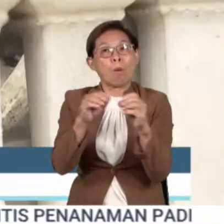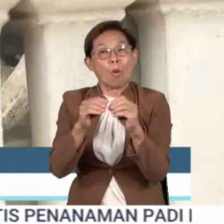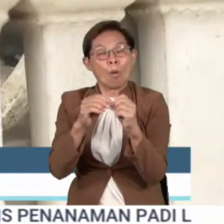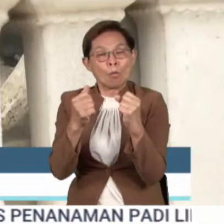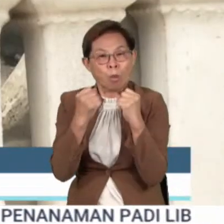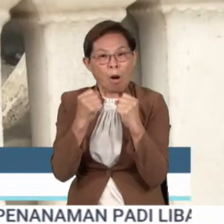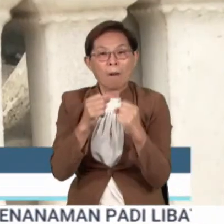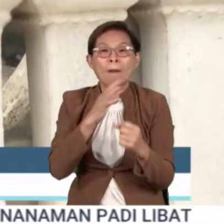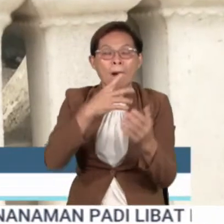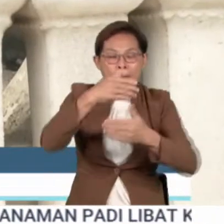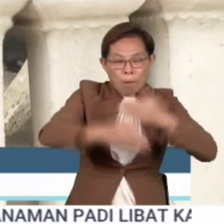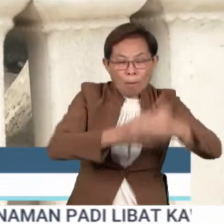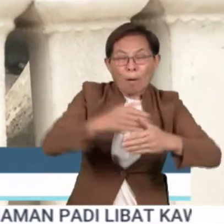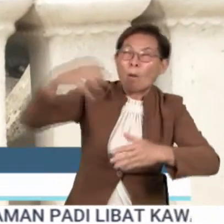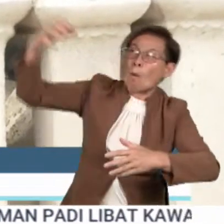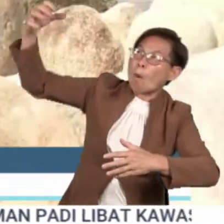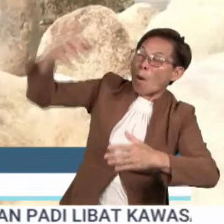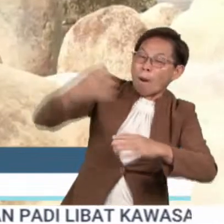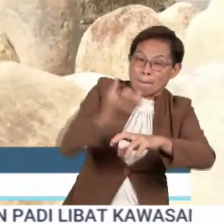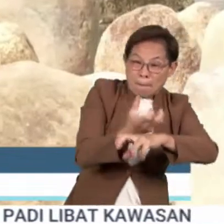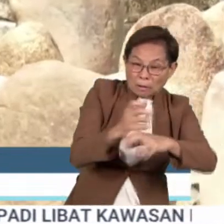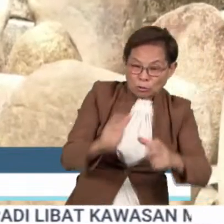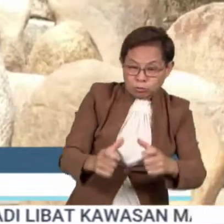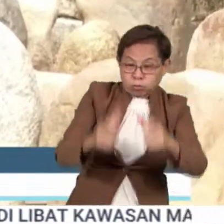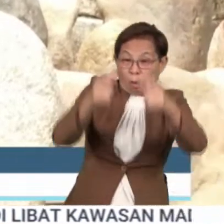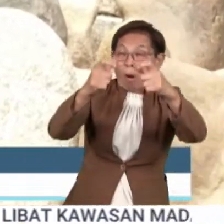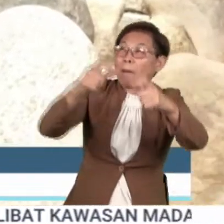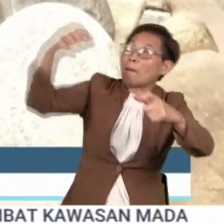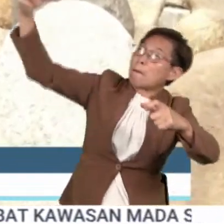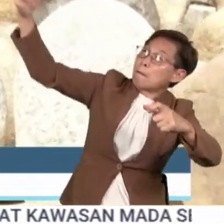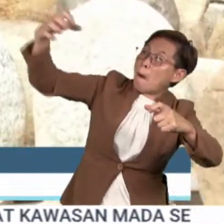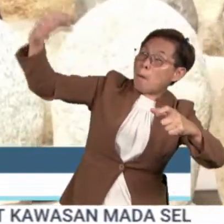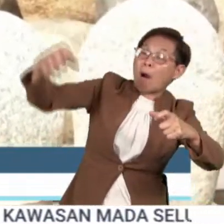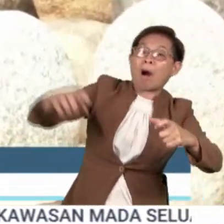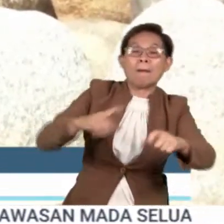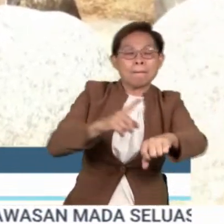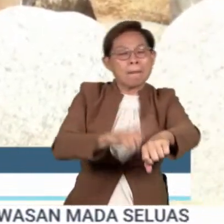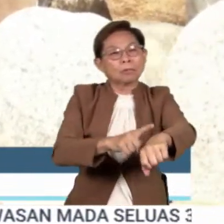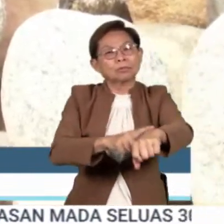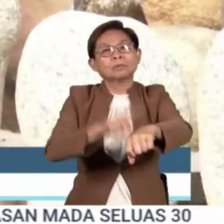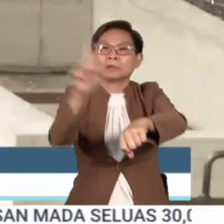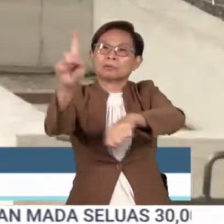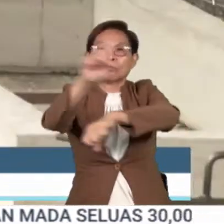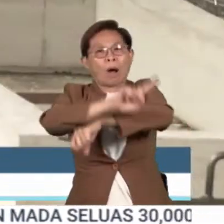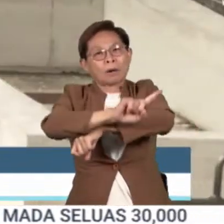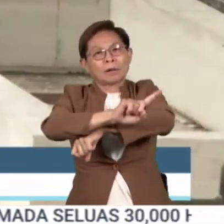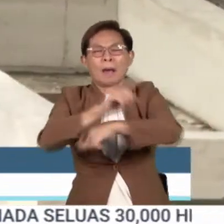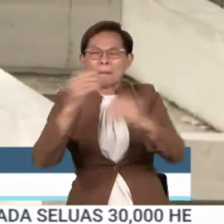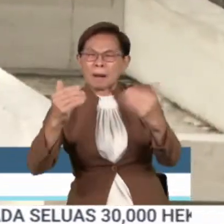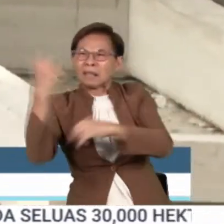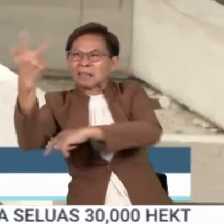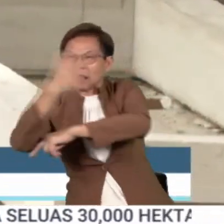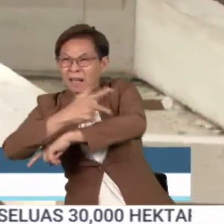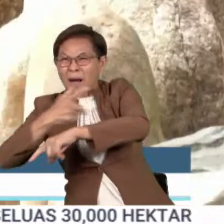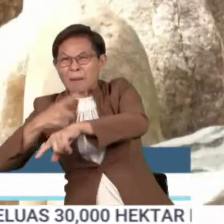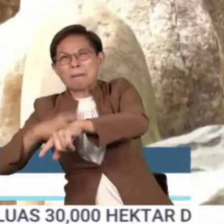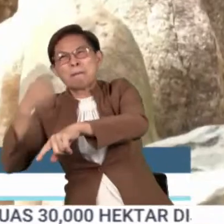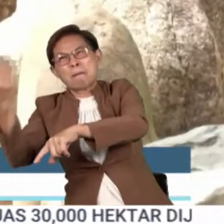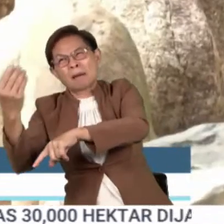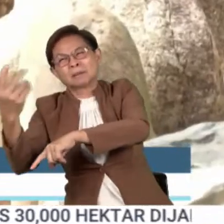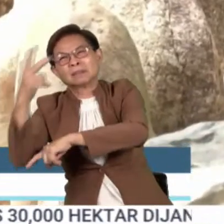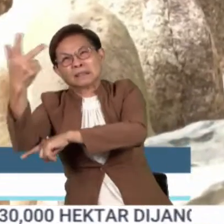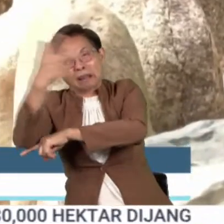menurutnya proses menjemur batu nisan atau belindan di bawah matahari terik hanya mengambil Masa satu hari berbanding 3 hari pada musim biasa